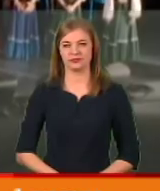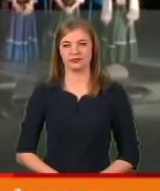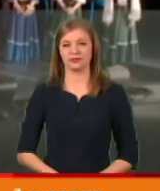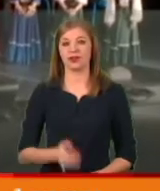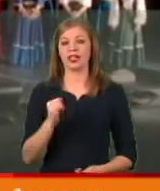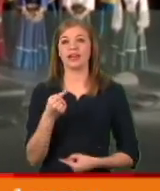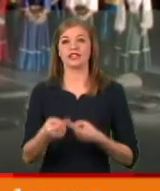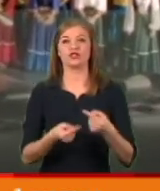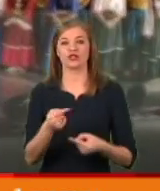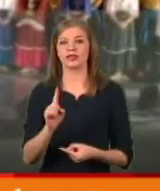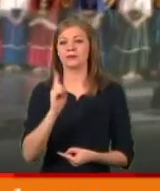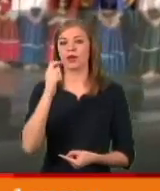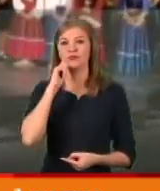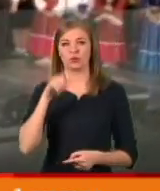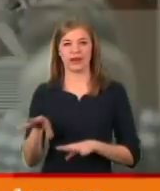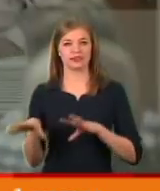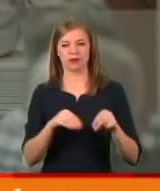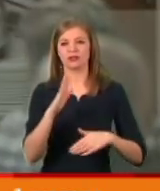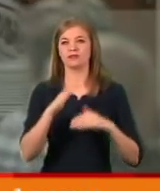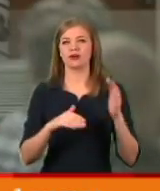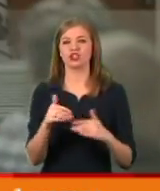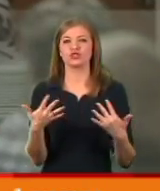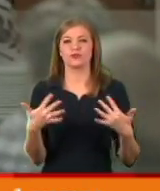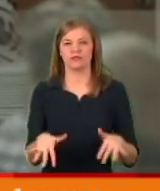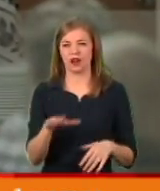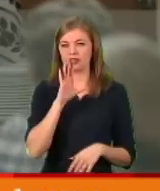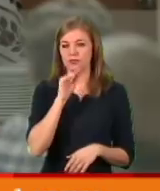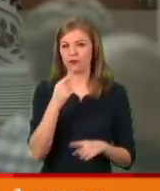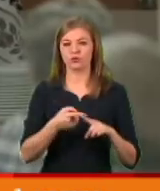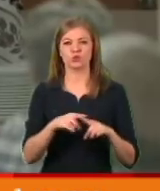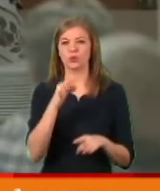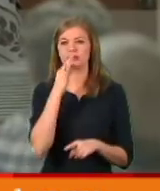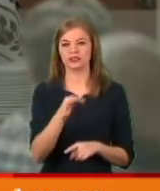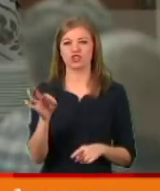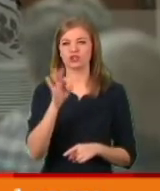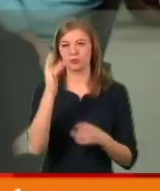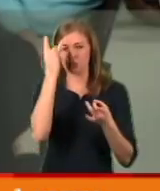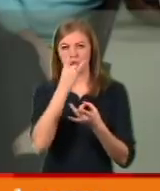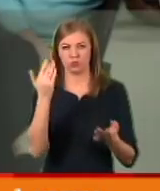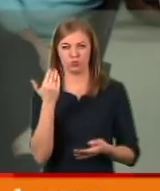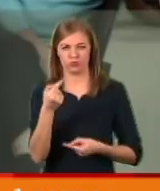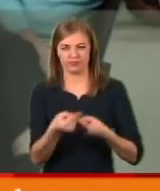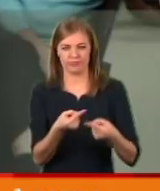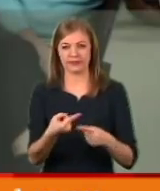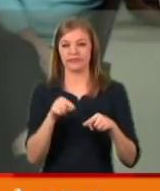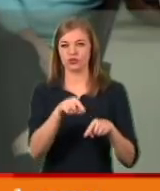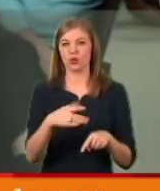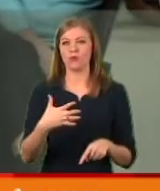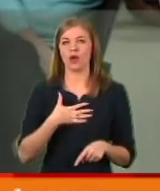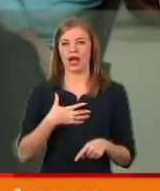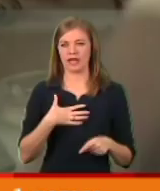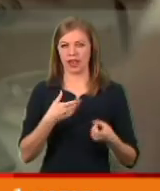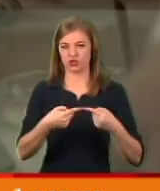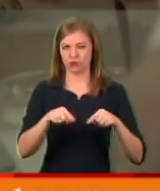Хоч нащадки перших українських мігрантів практично втратили мову, цього не скажеш про данину культурним традиціям. В цьому канадському